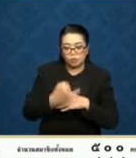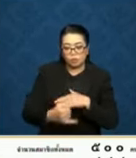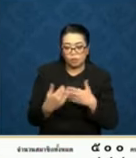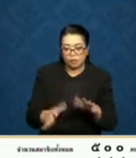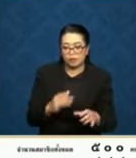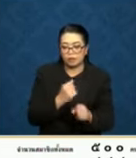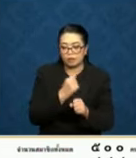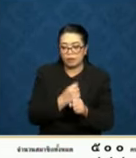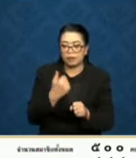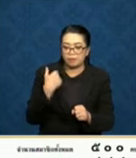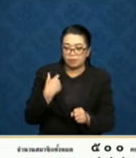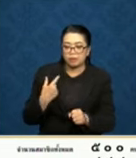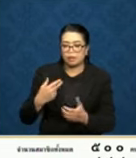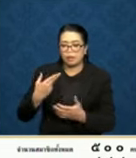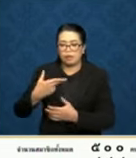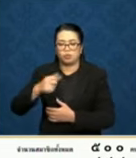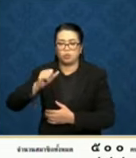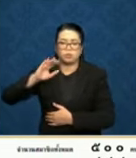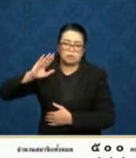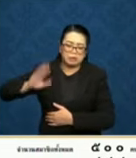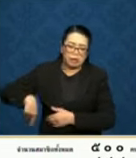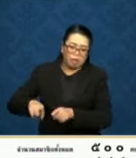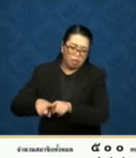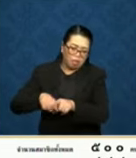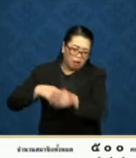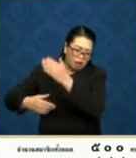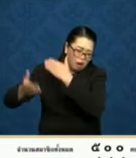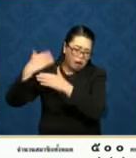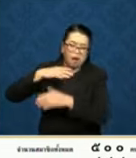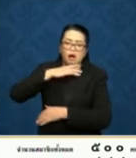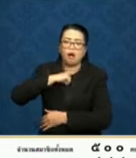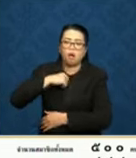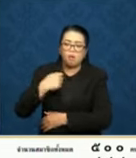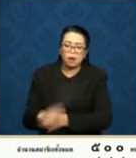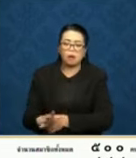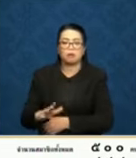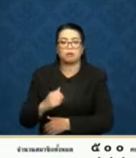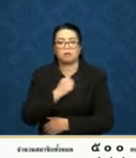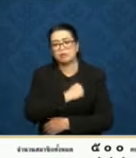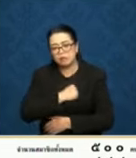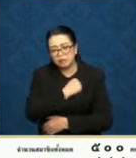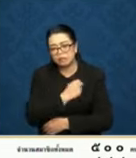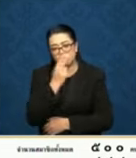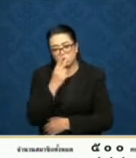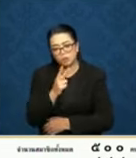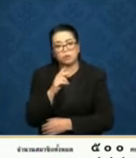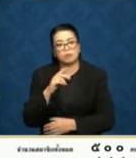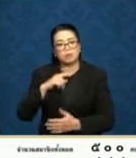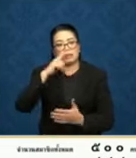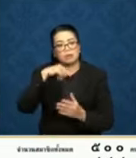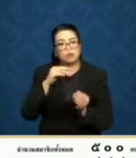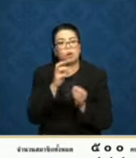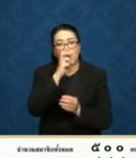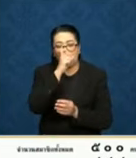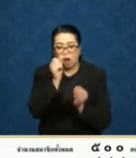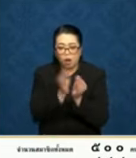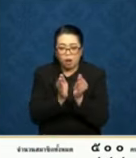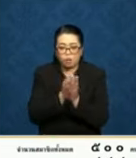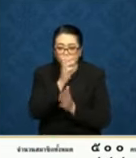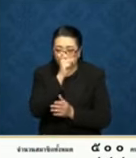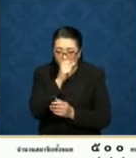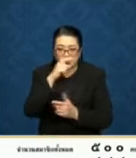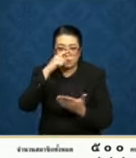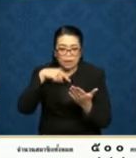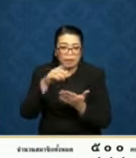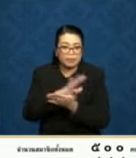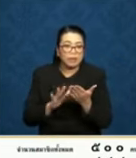หักสุดลหลังตกยุคตกสมัย และเป็สิ่งทน่าเสยดายเสียใจกัปเทศไทย ที่ผลสศาปีหาสุดประ